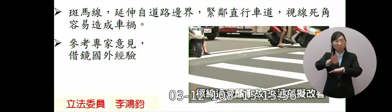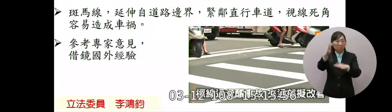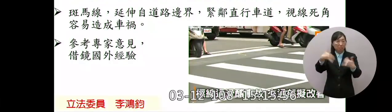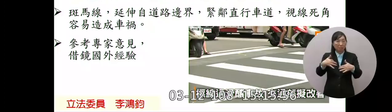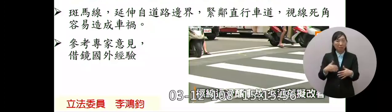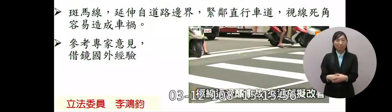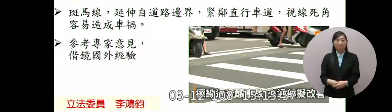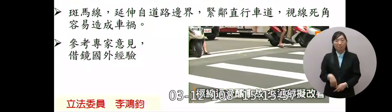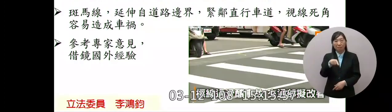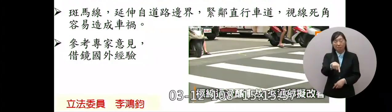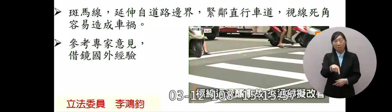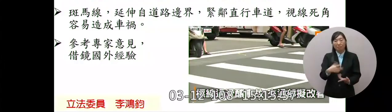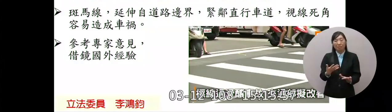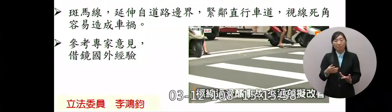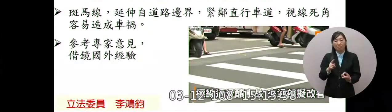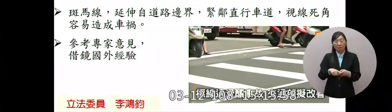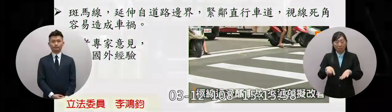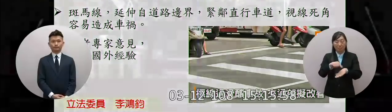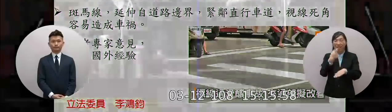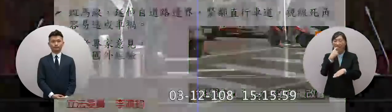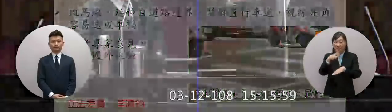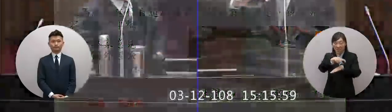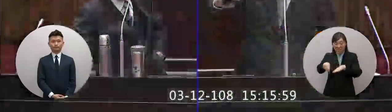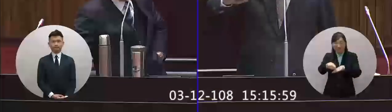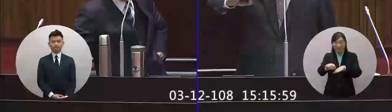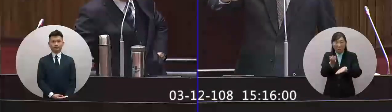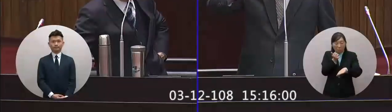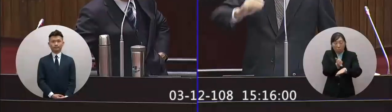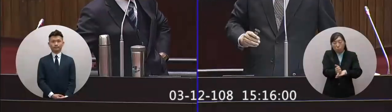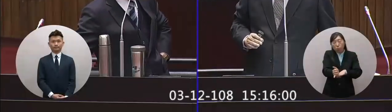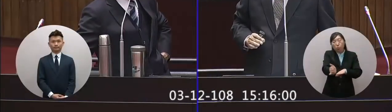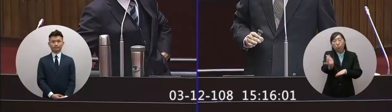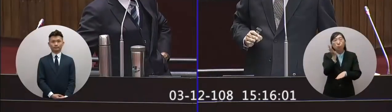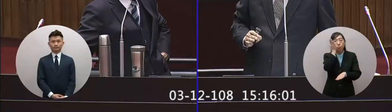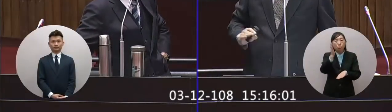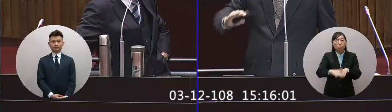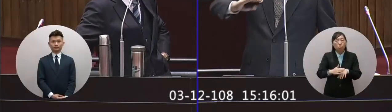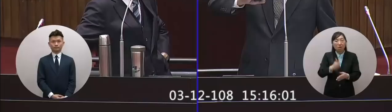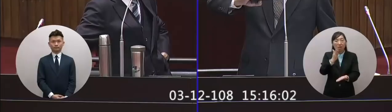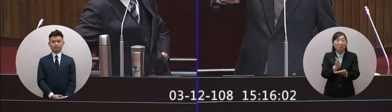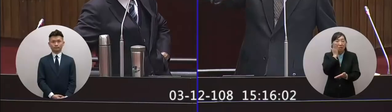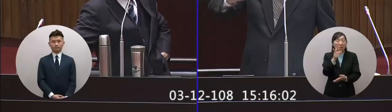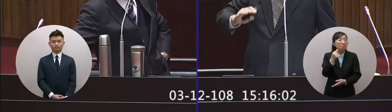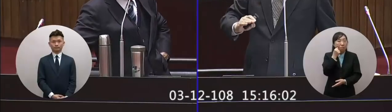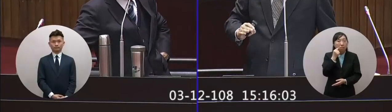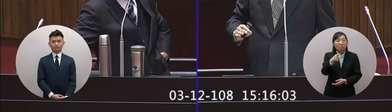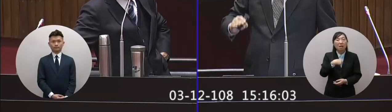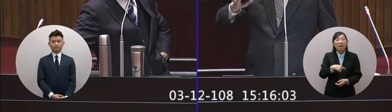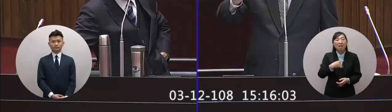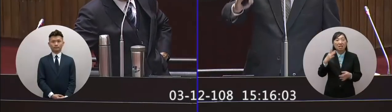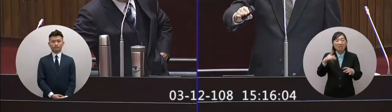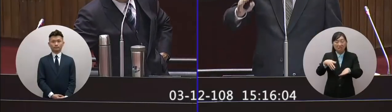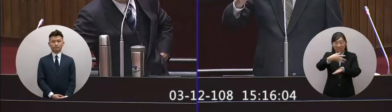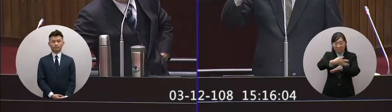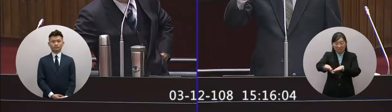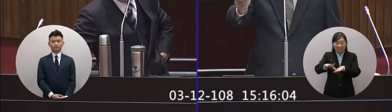的系数打滑吼，那个止滑系数无够。因为它是用热熔胶，哎